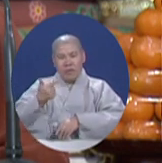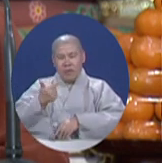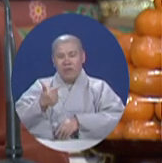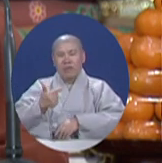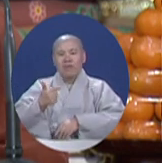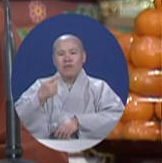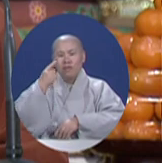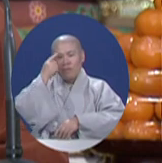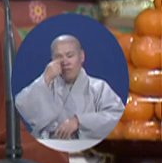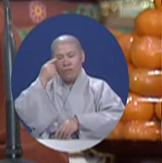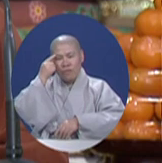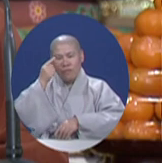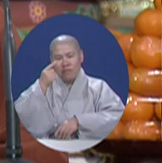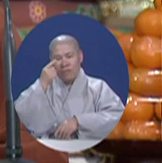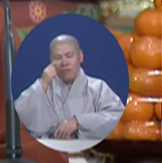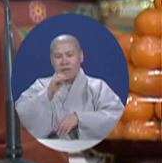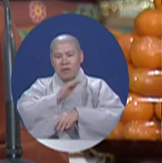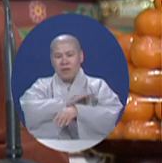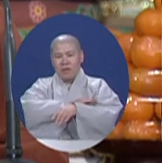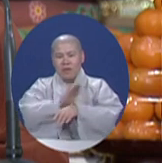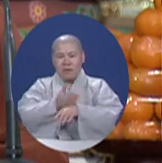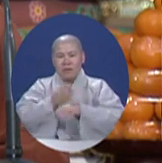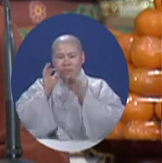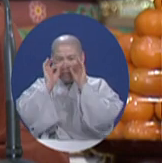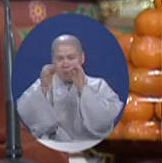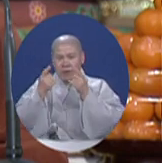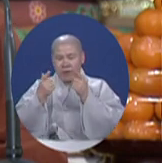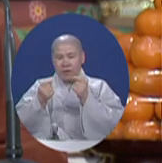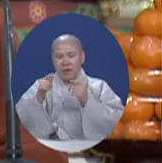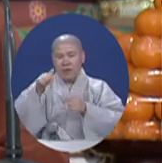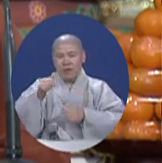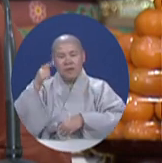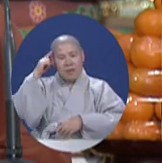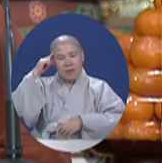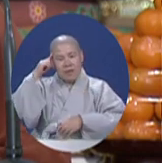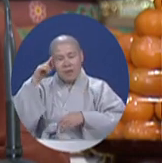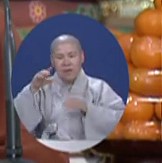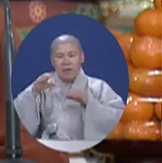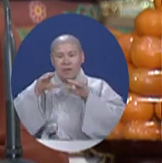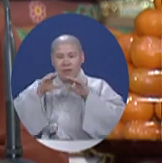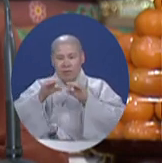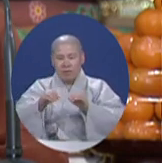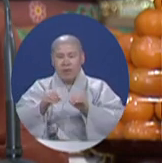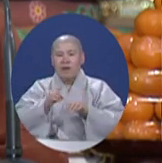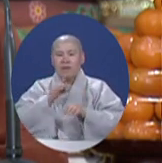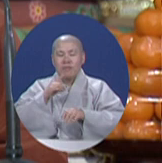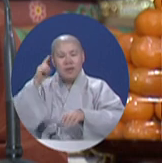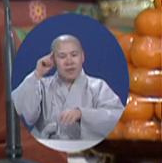발라놓은 거예요. 견은 그 견이 녹아져야 지혜가 튀어나와요.